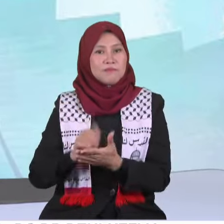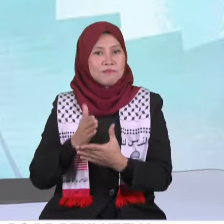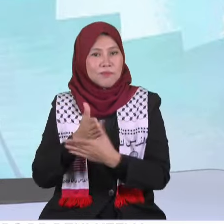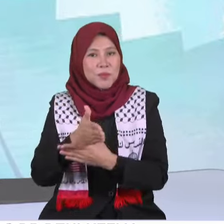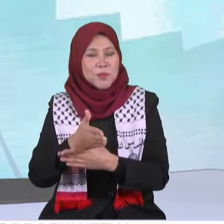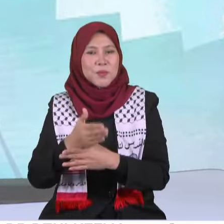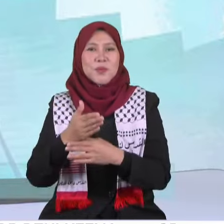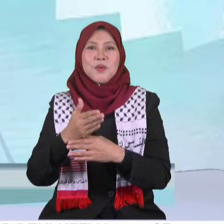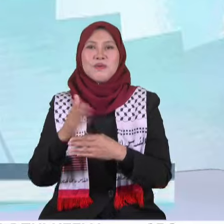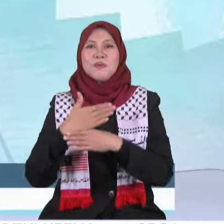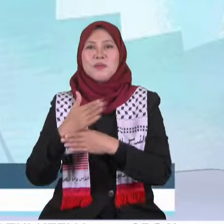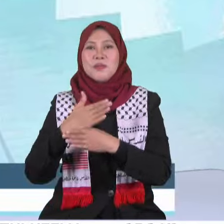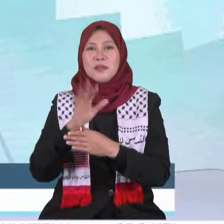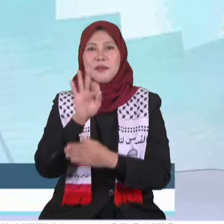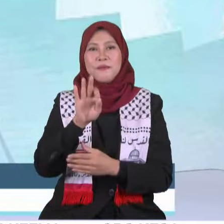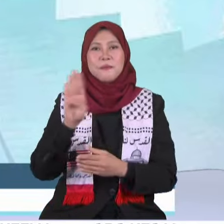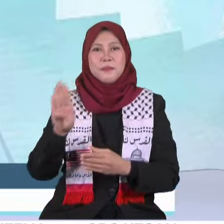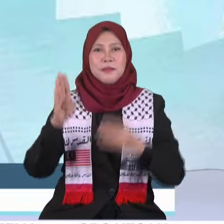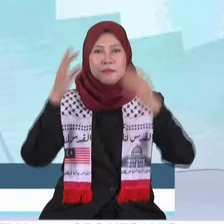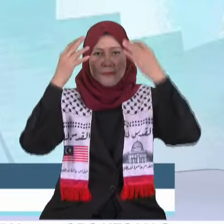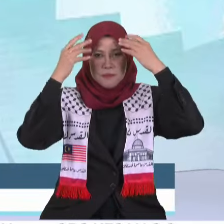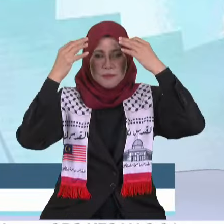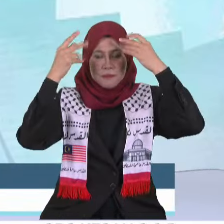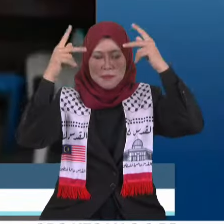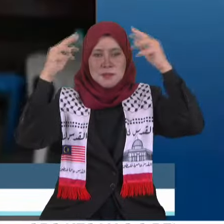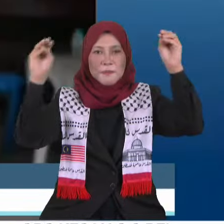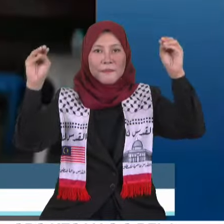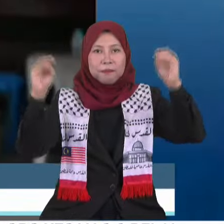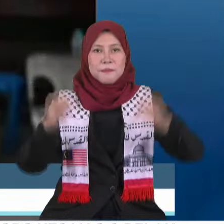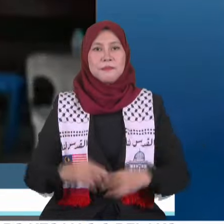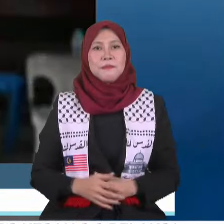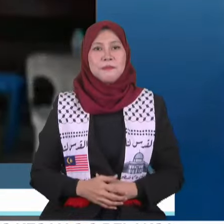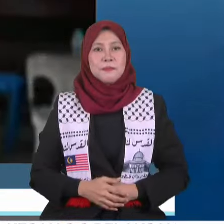dikongsikan melalui laman Facebook rasmi Perdana Menteri.